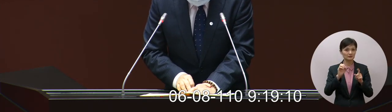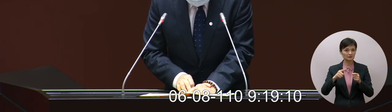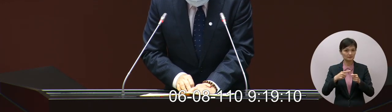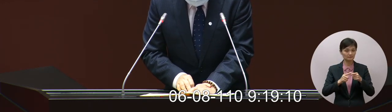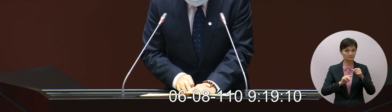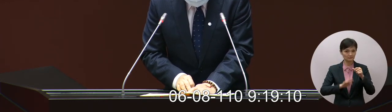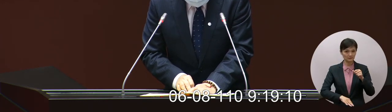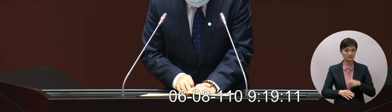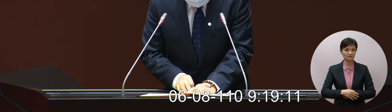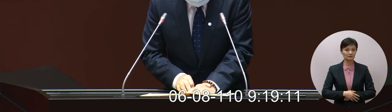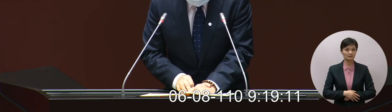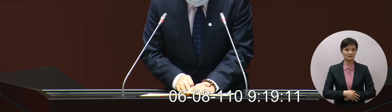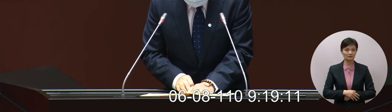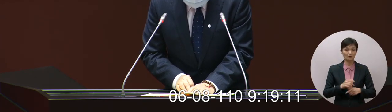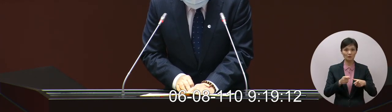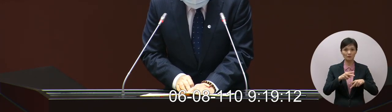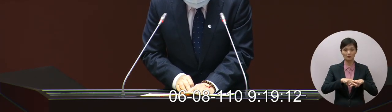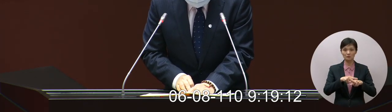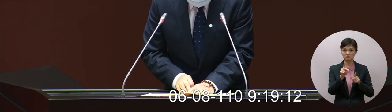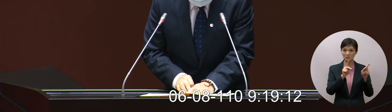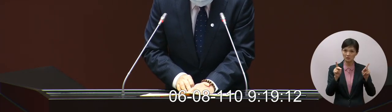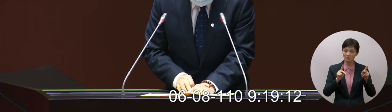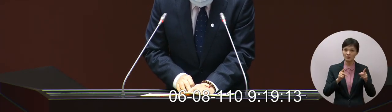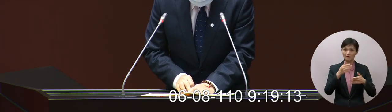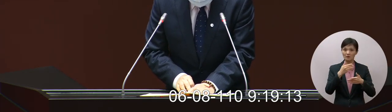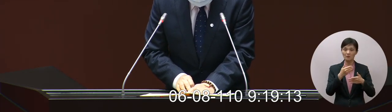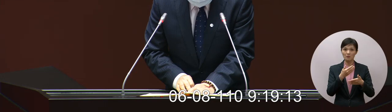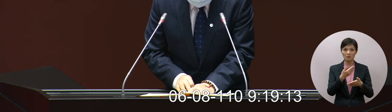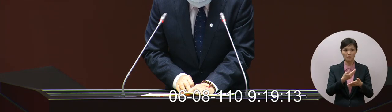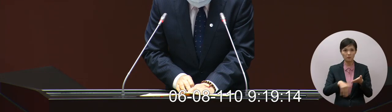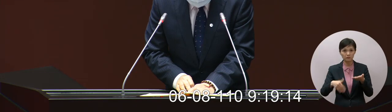央政府1年以上公共债务未偿余额